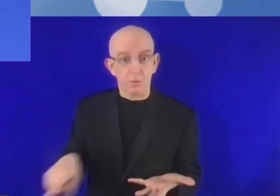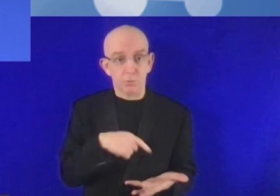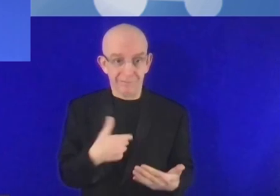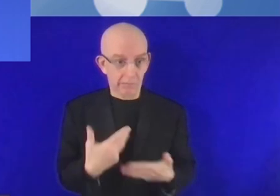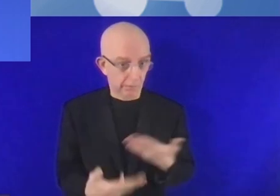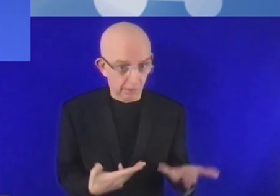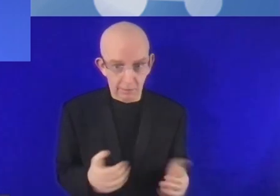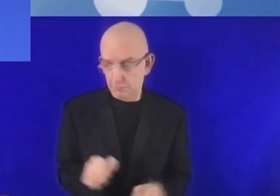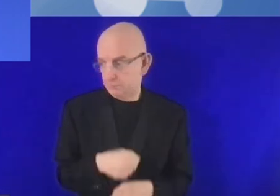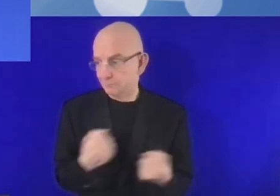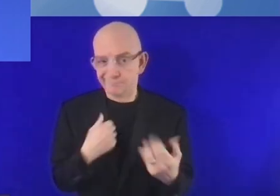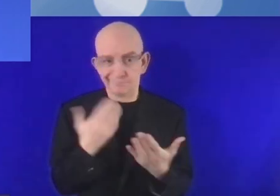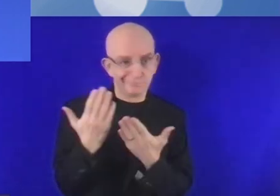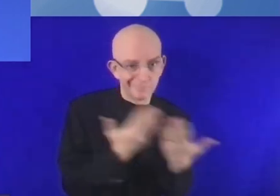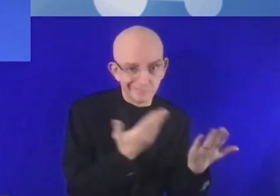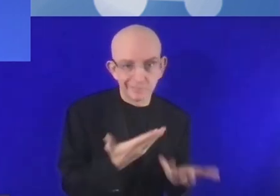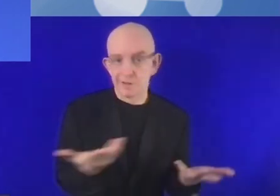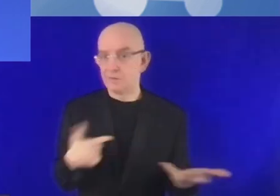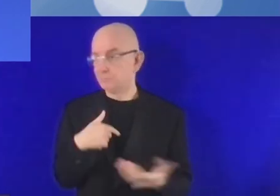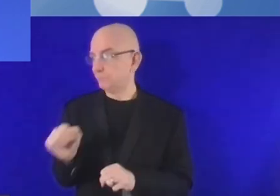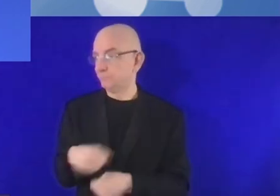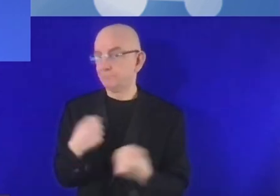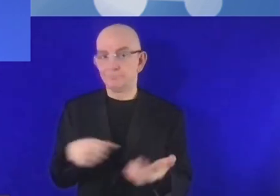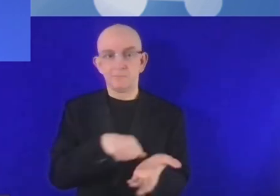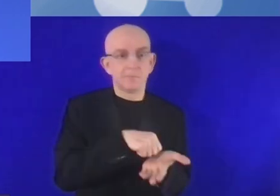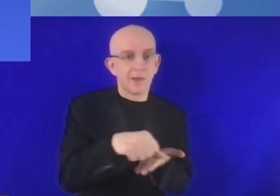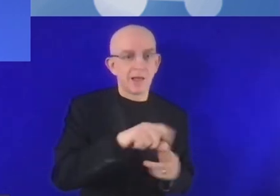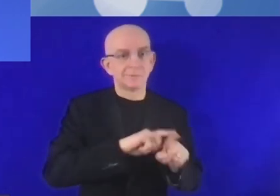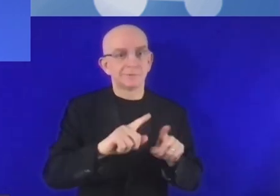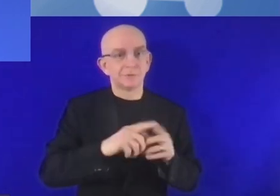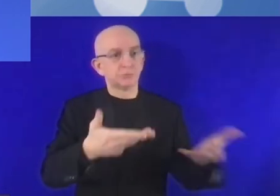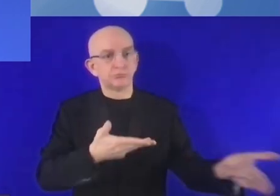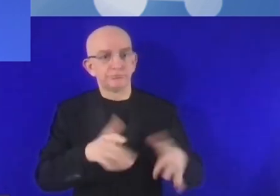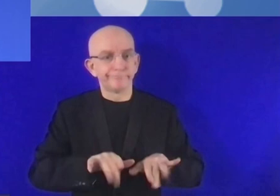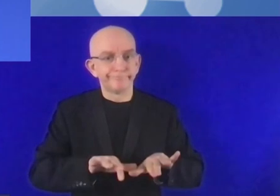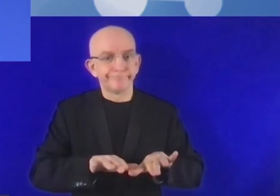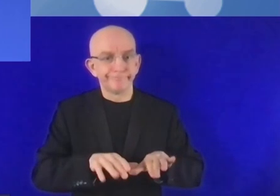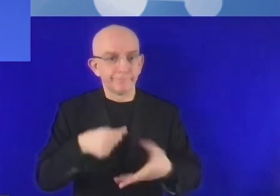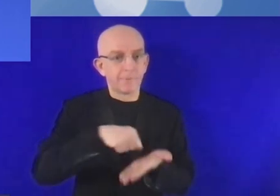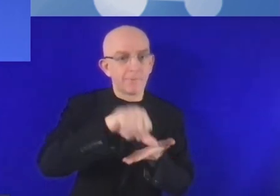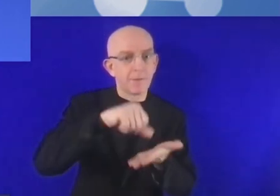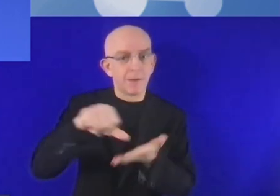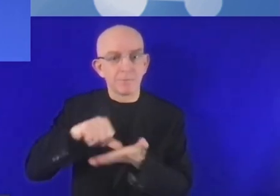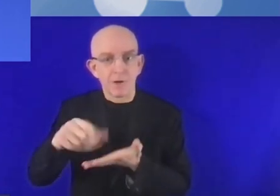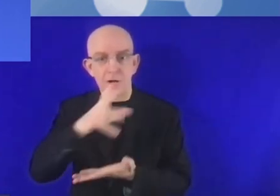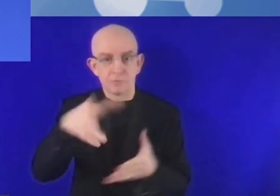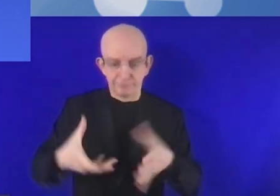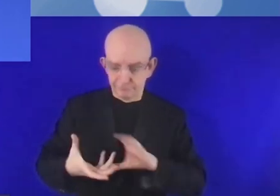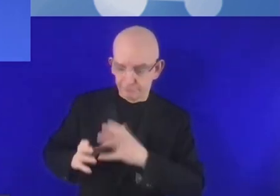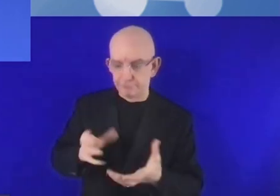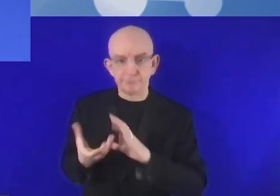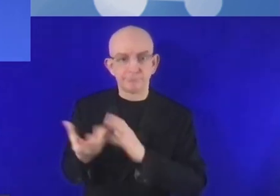do pracy zdalnej. Także naprawdę czas wykorzystany i wiele z tych elementów z nami zostanie. Trzeci duży obszar, o